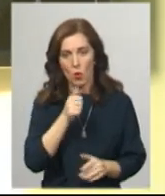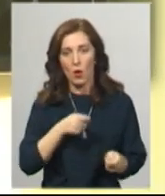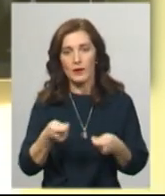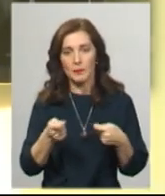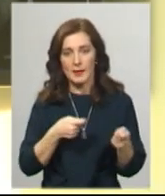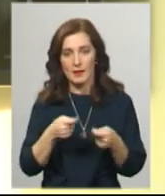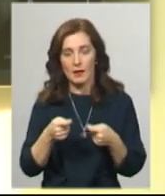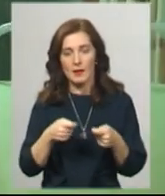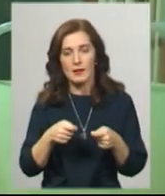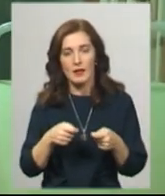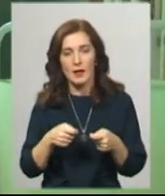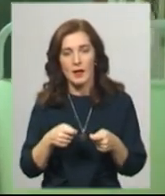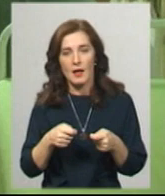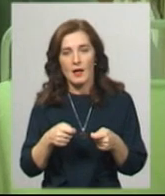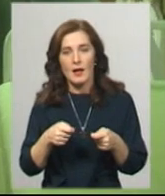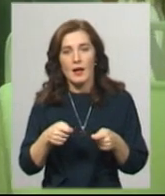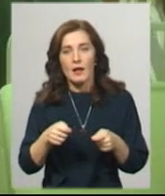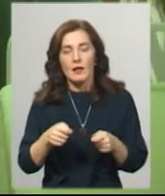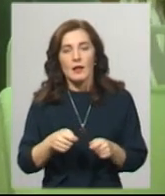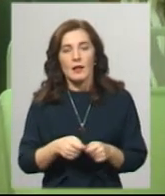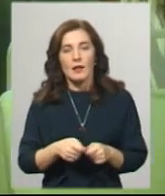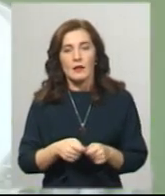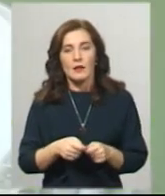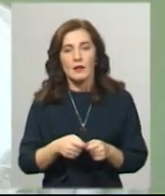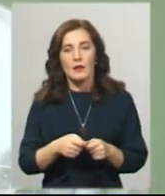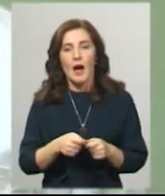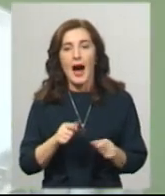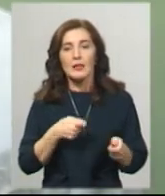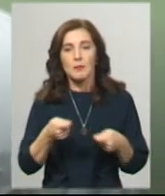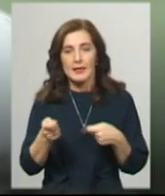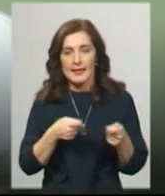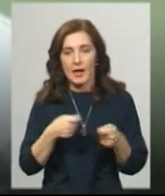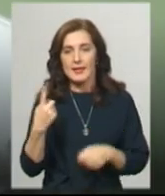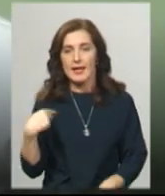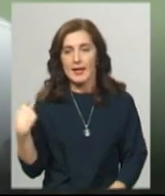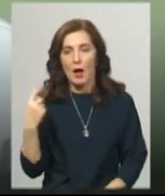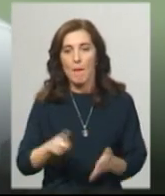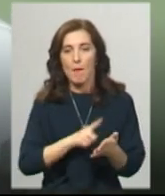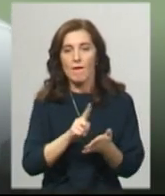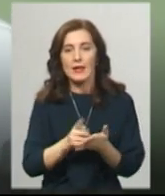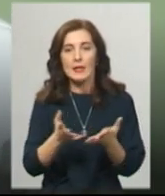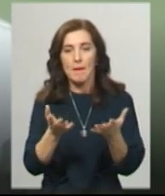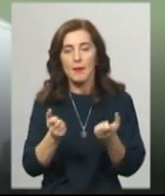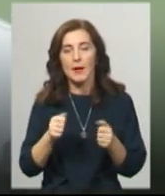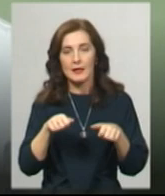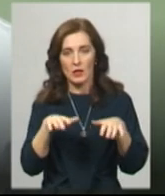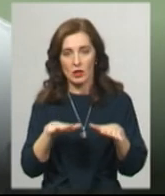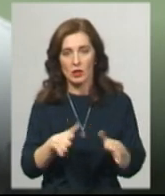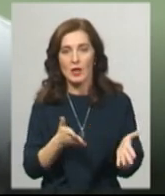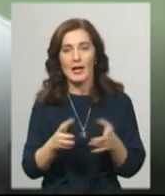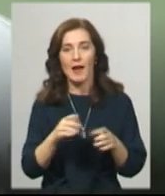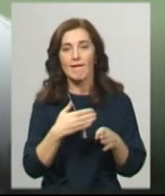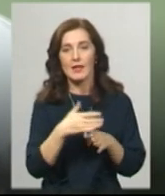лікарні вирішуватиме доцільність існування відділень лікарні та штату в них. Адміністрація лікарні повинна приймати рішення, які